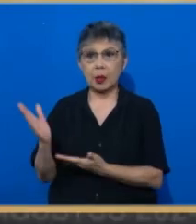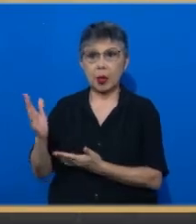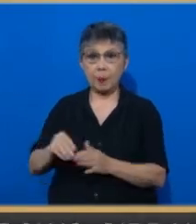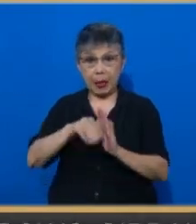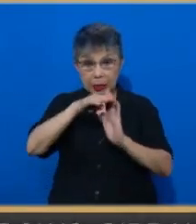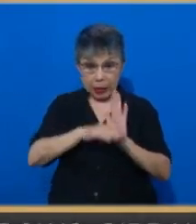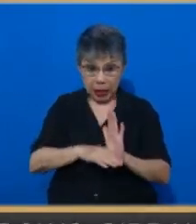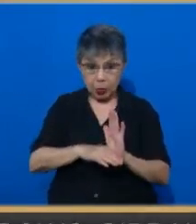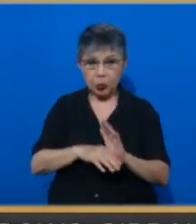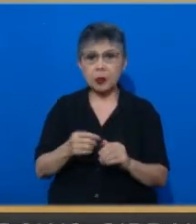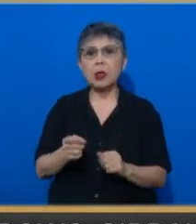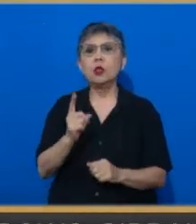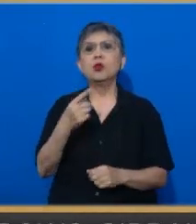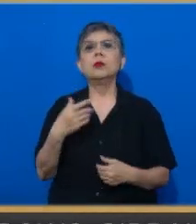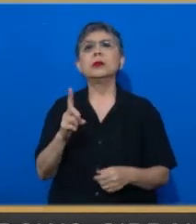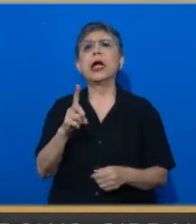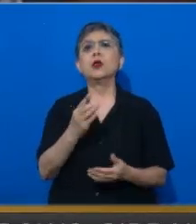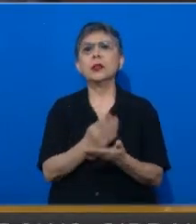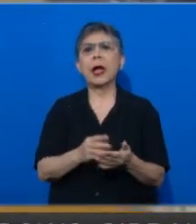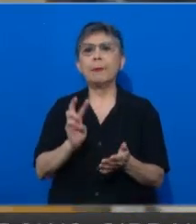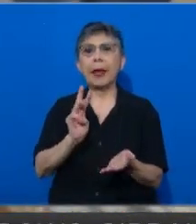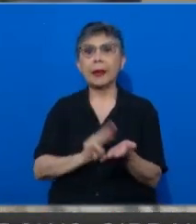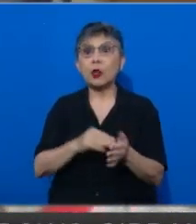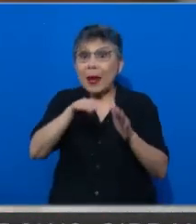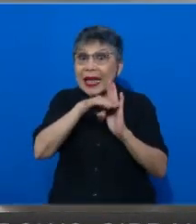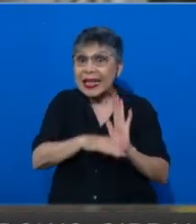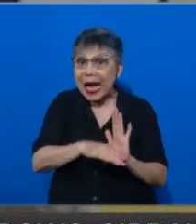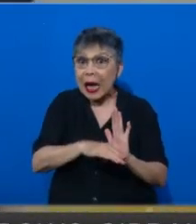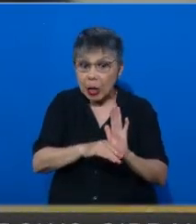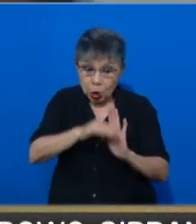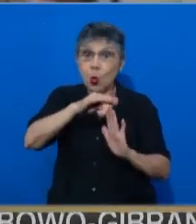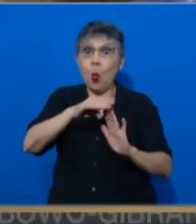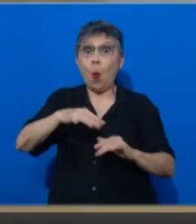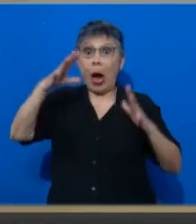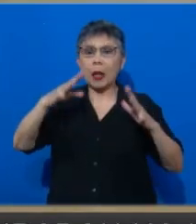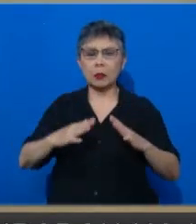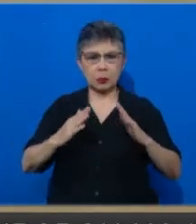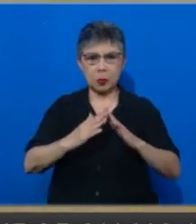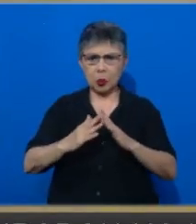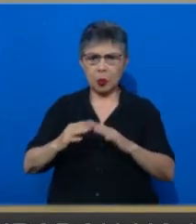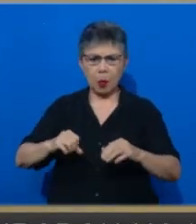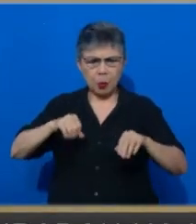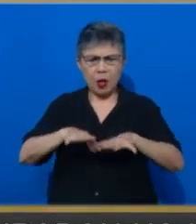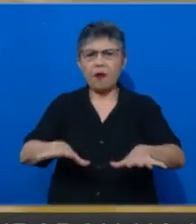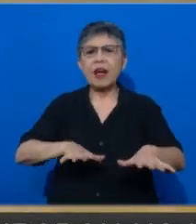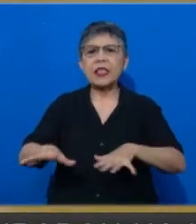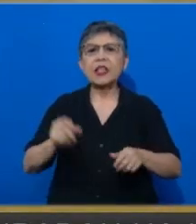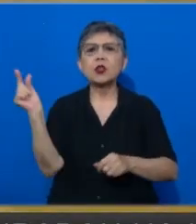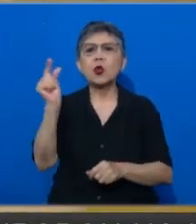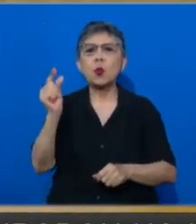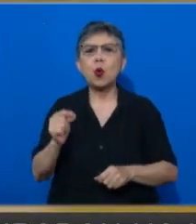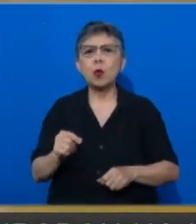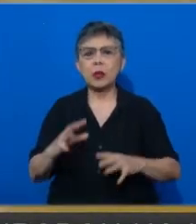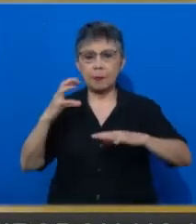rendah ketinggian banjir bahkan mencapai 1,5 meter. Tidak hanya merendam rumah warga, banjir juga merendam fasilitas umum seperti